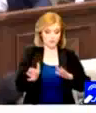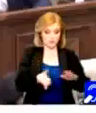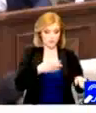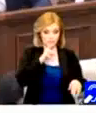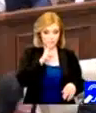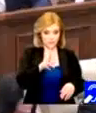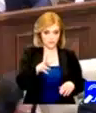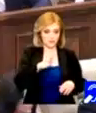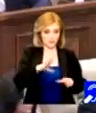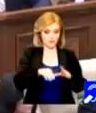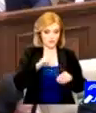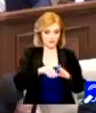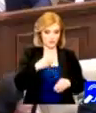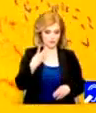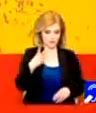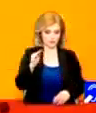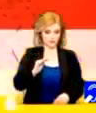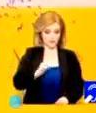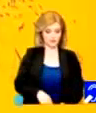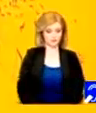deja 2 luni.